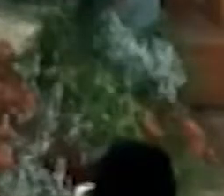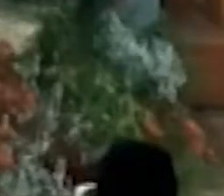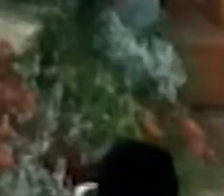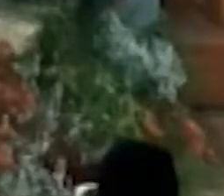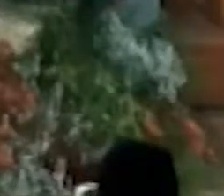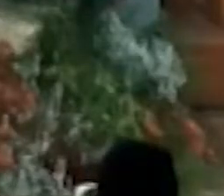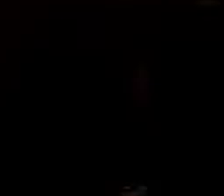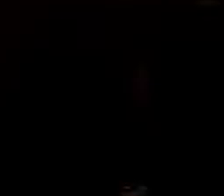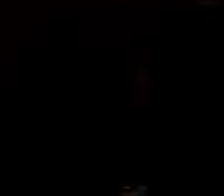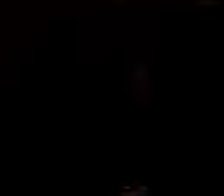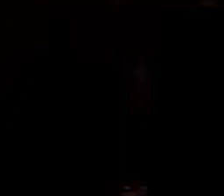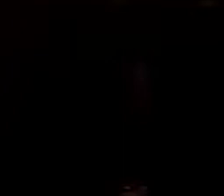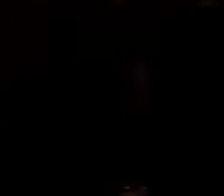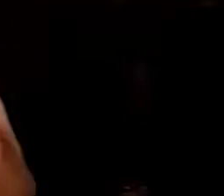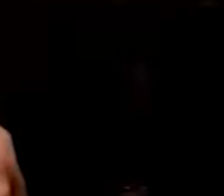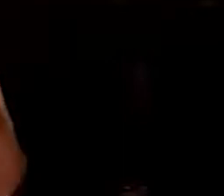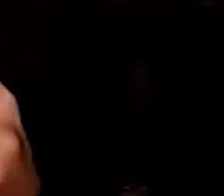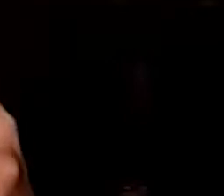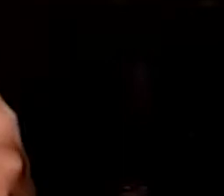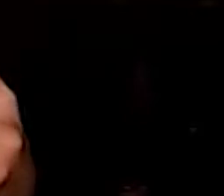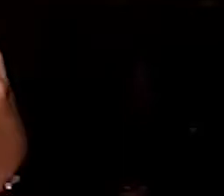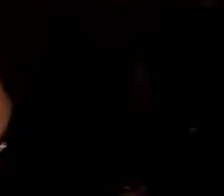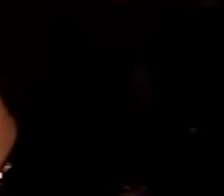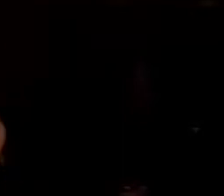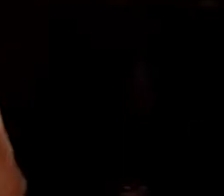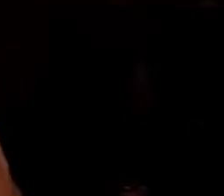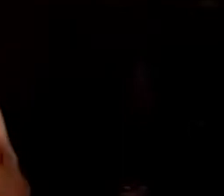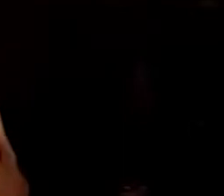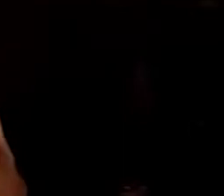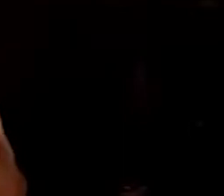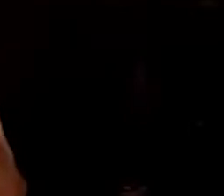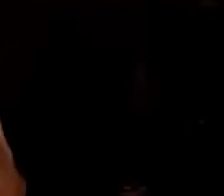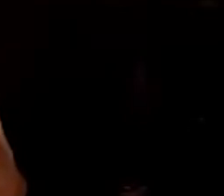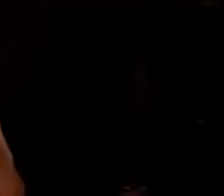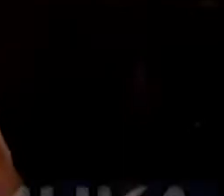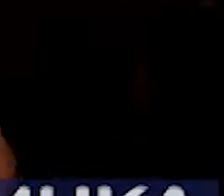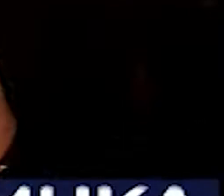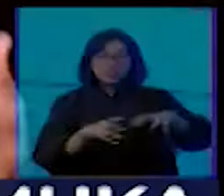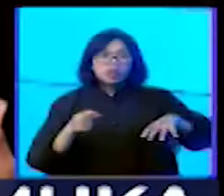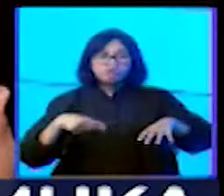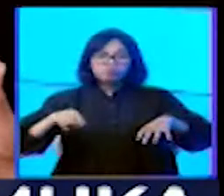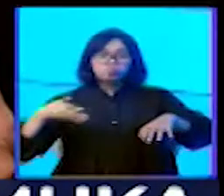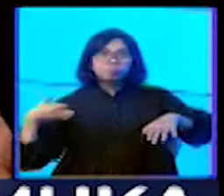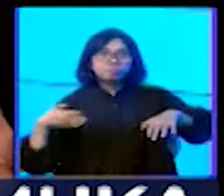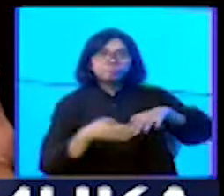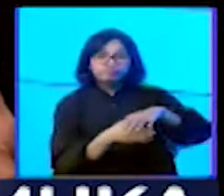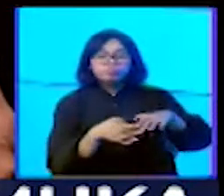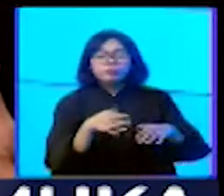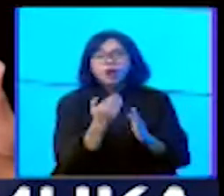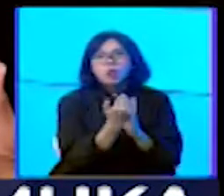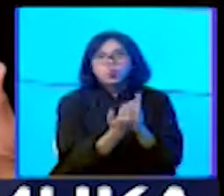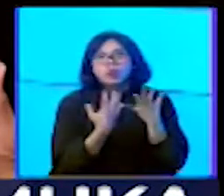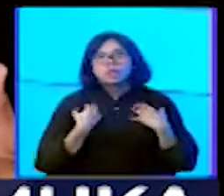Gereja Katedral dan Setibanya di Gereja Katedral mereka juga menerapkan protokol kesehatan Yakni